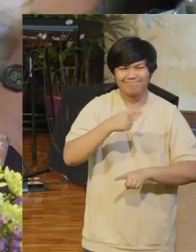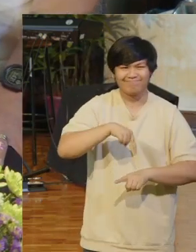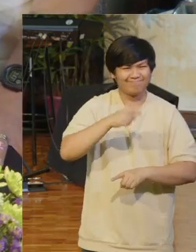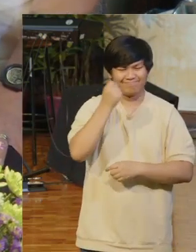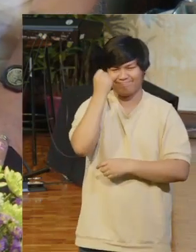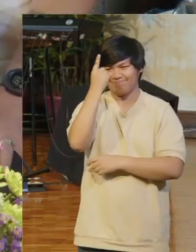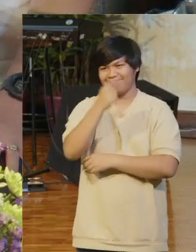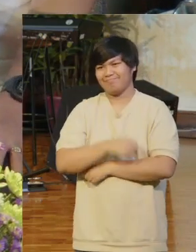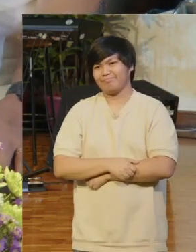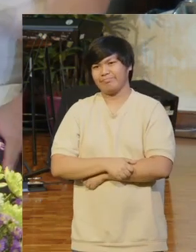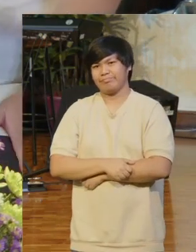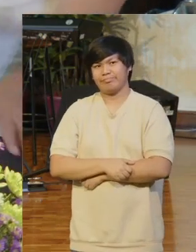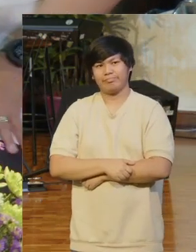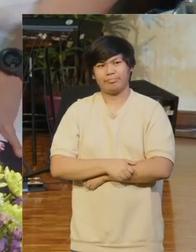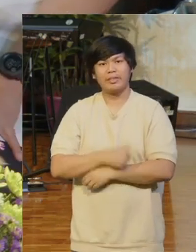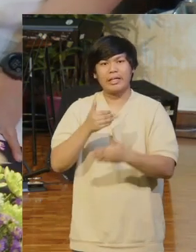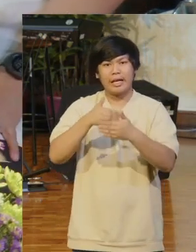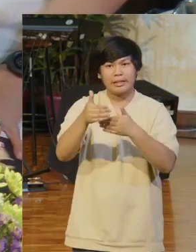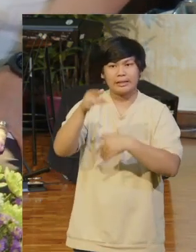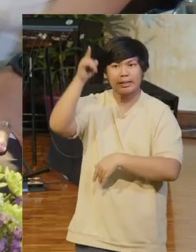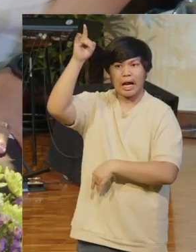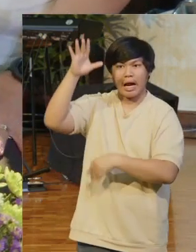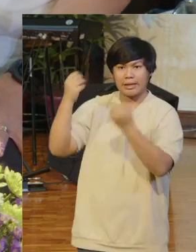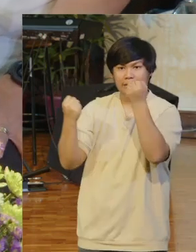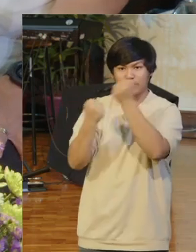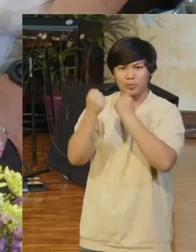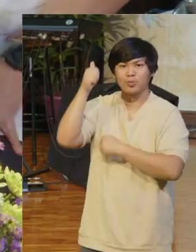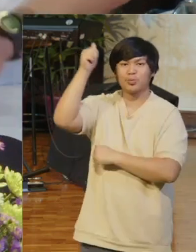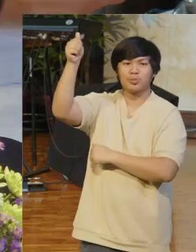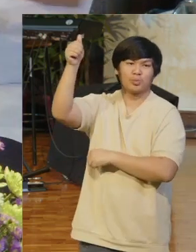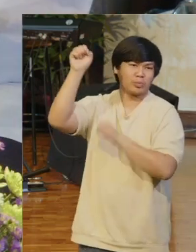ay self-sufficient, no? Acts